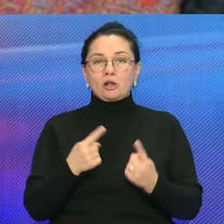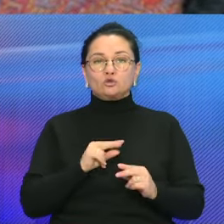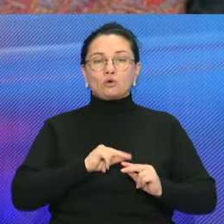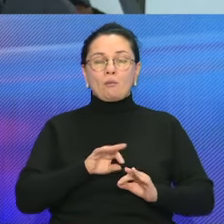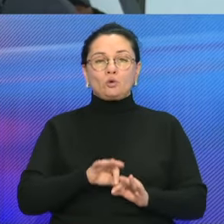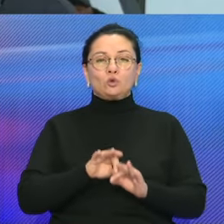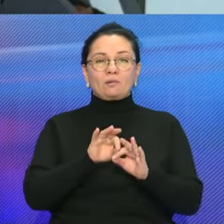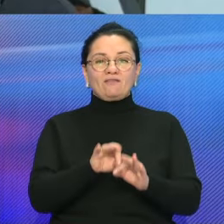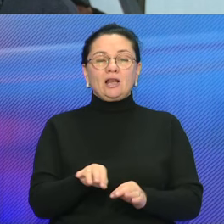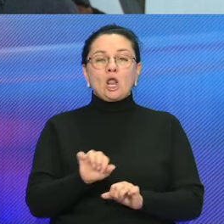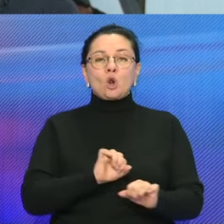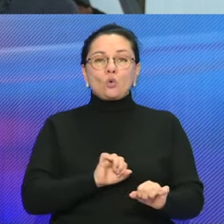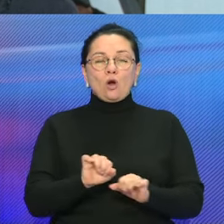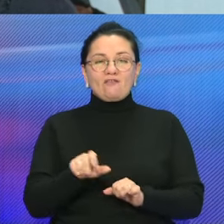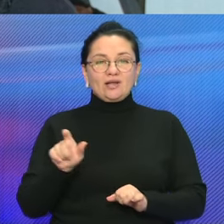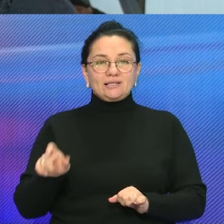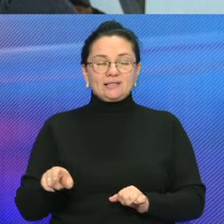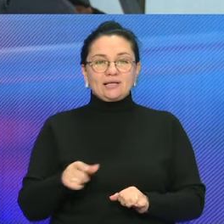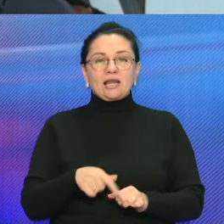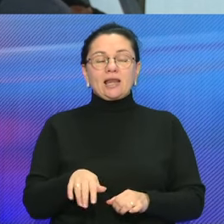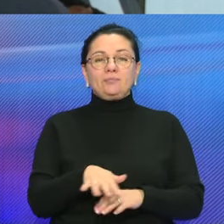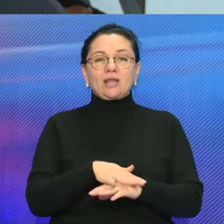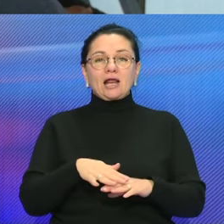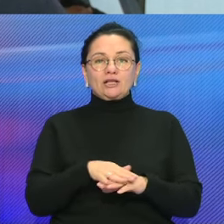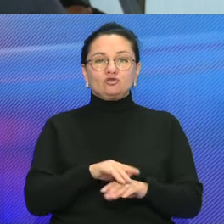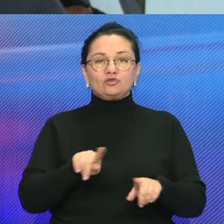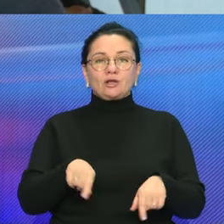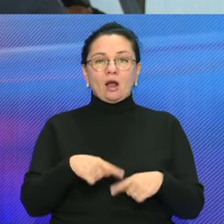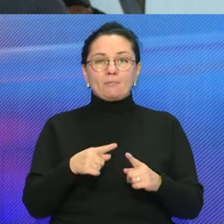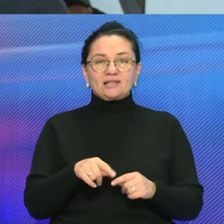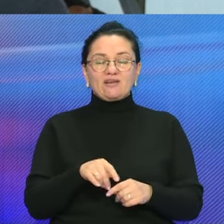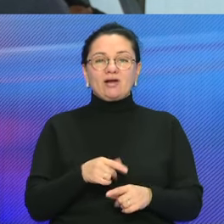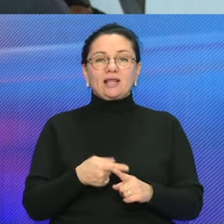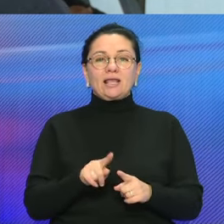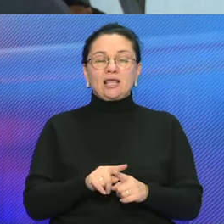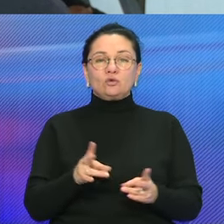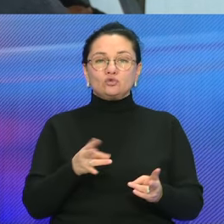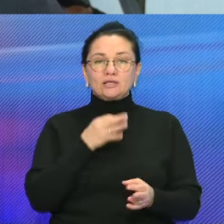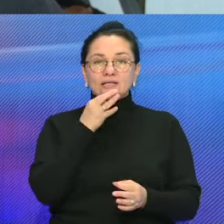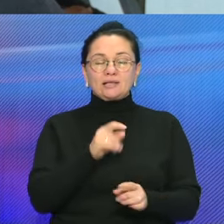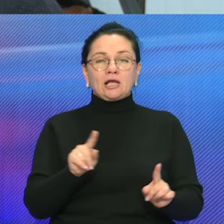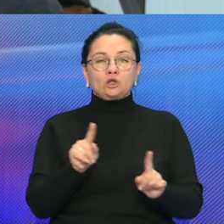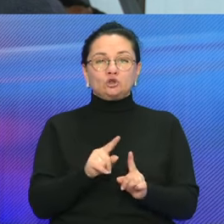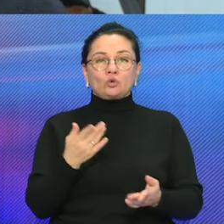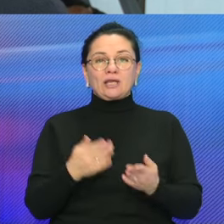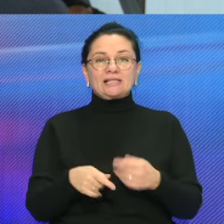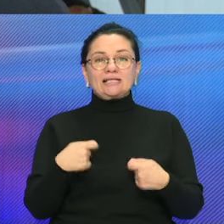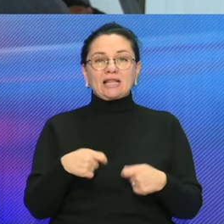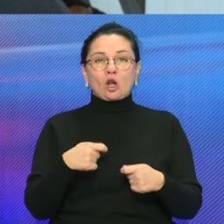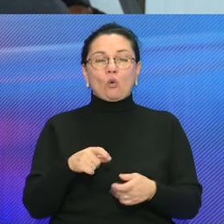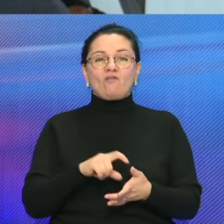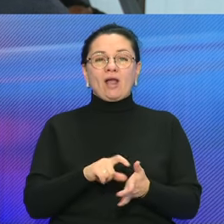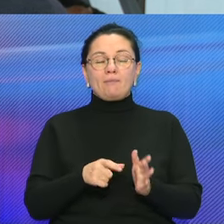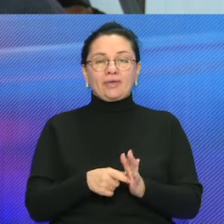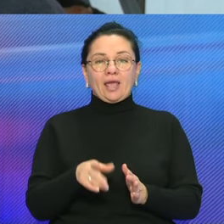и руководители рыночных образований. Следует отметить, что если в торговых объектах, в